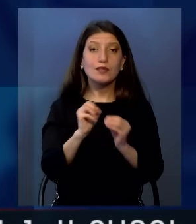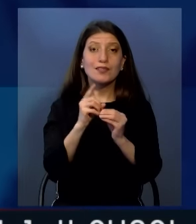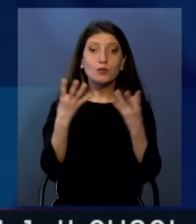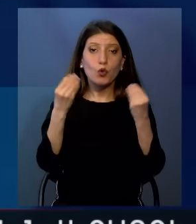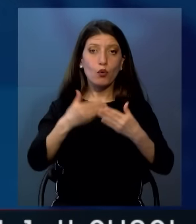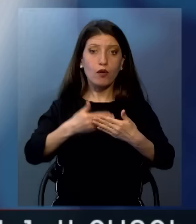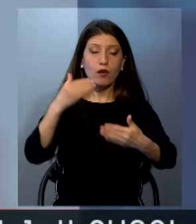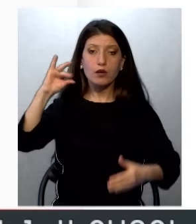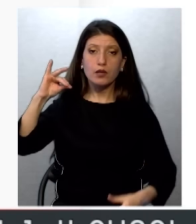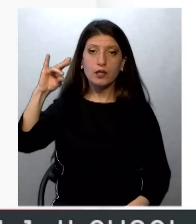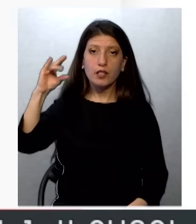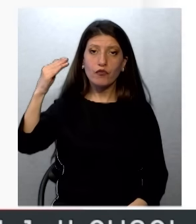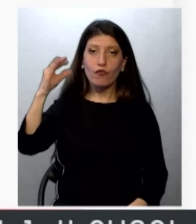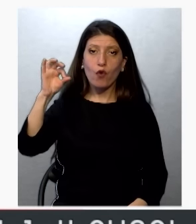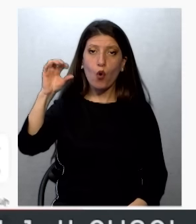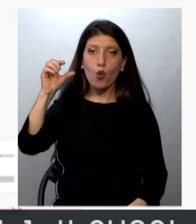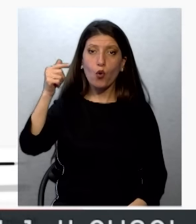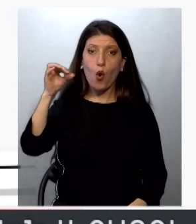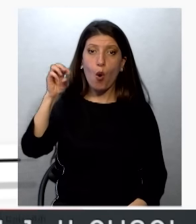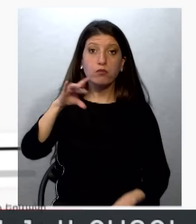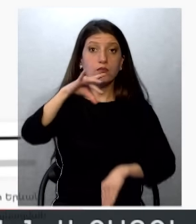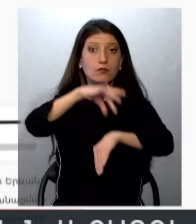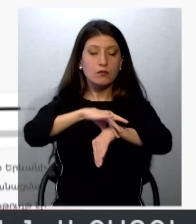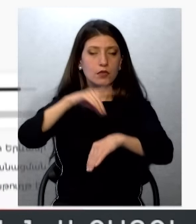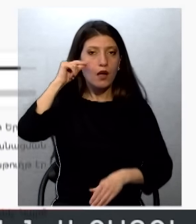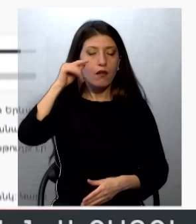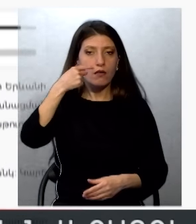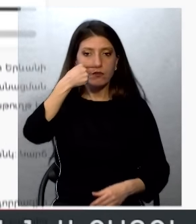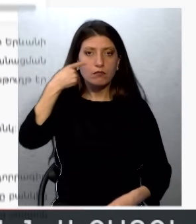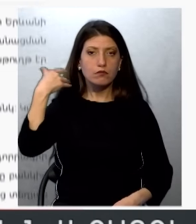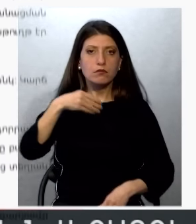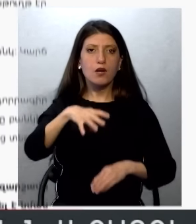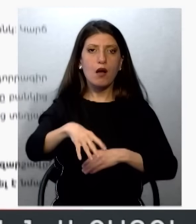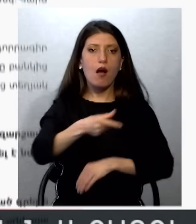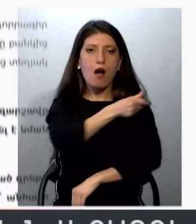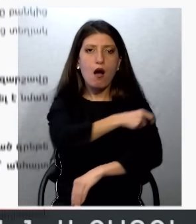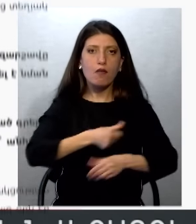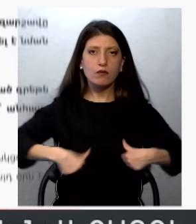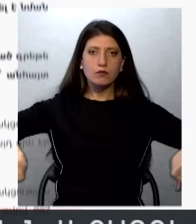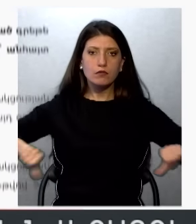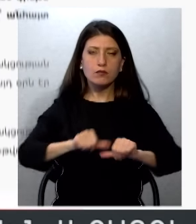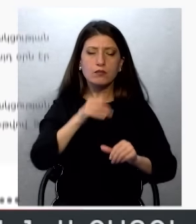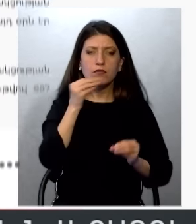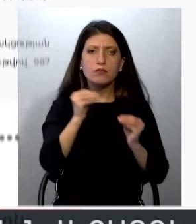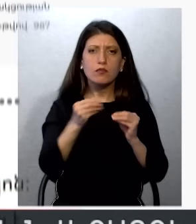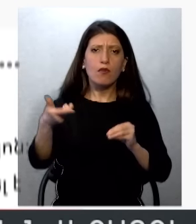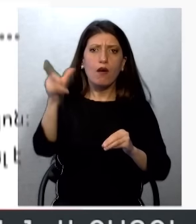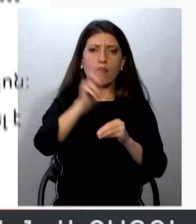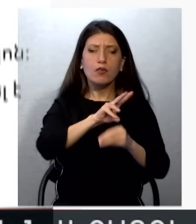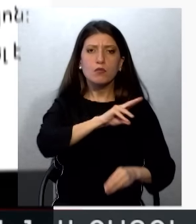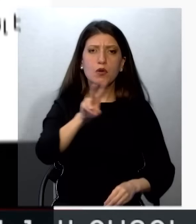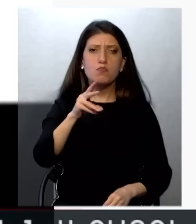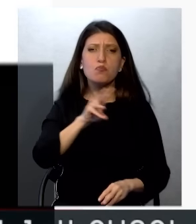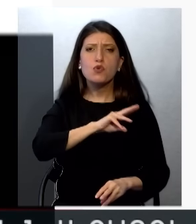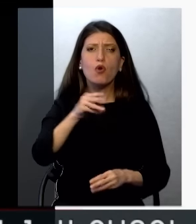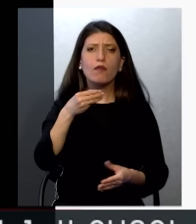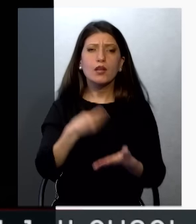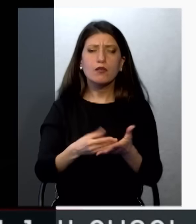առաջ Ինֆոկոմը բացահայտեց, որ Երևանի ավականու վերջին ընտրությունների շեմին տասնյակ քաղաքացիներ միլիոնավոր դրամներ են նվիրաբերել